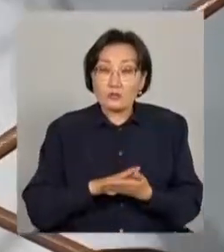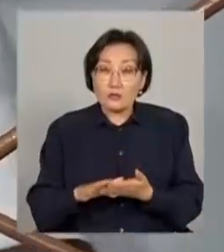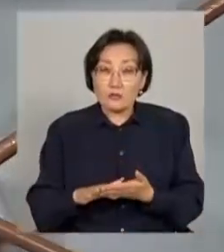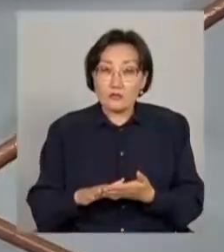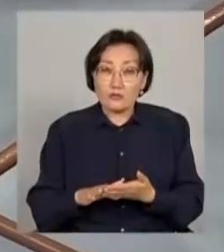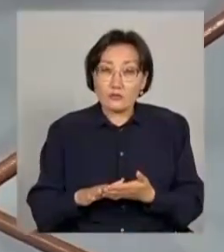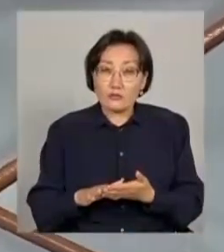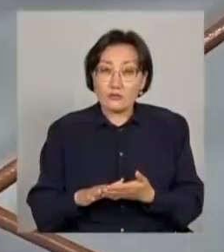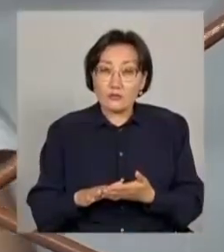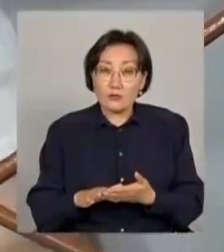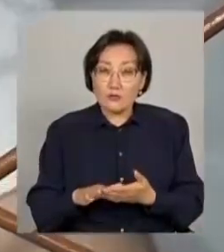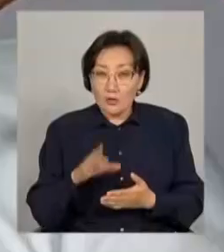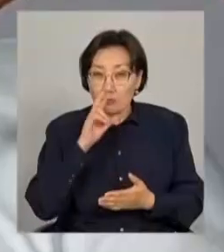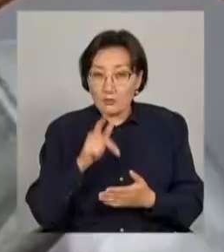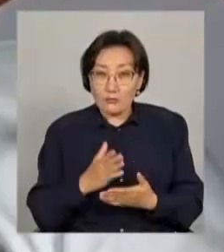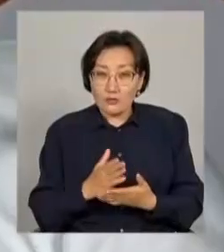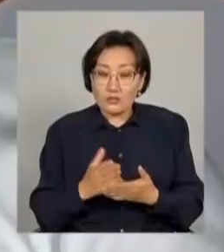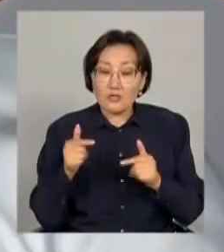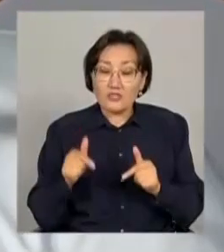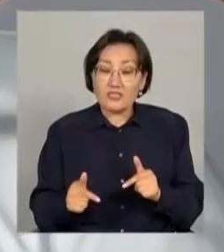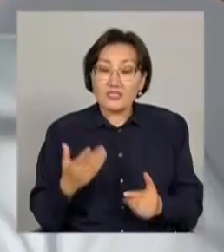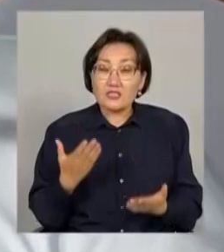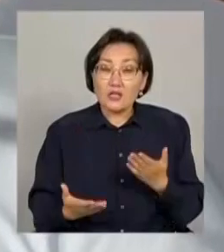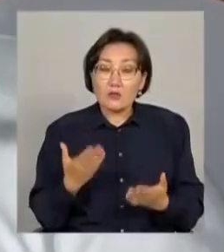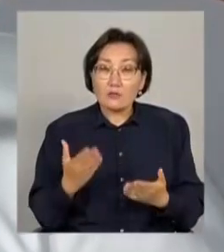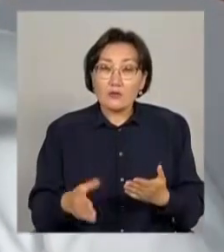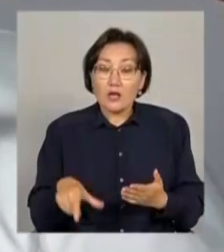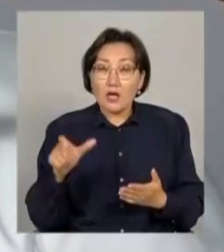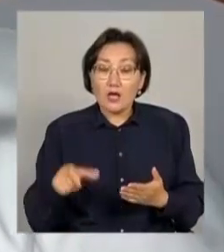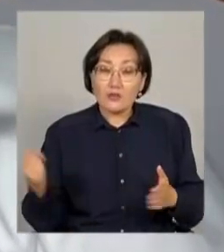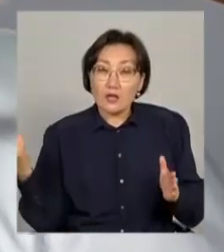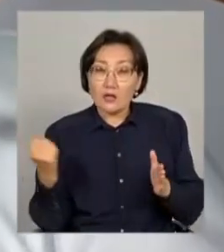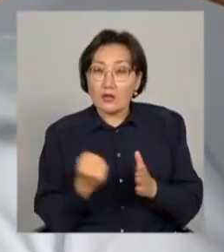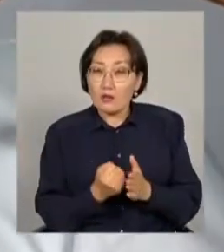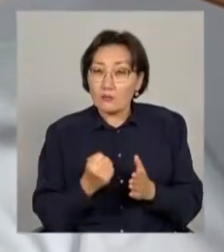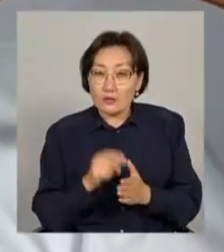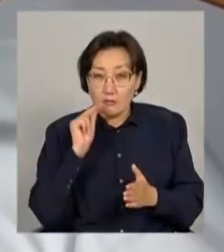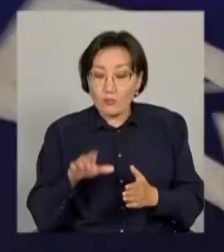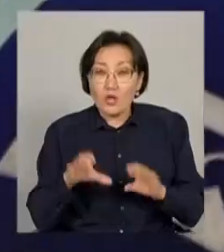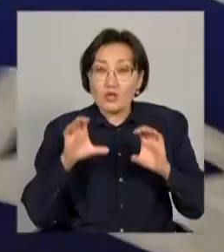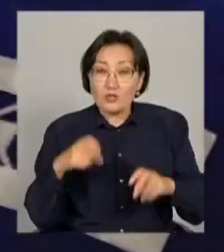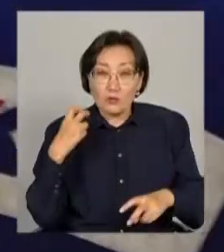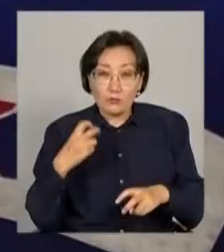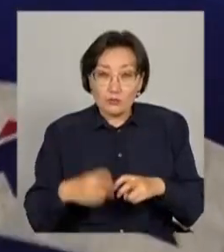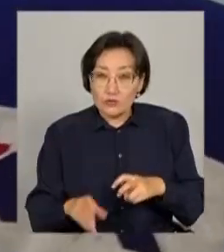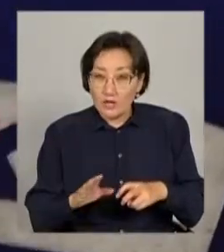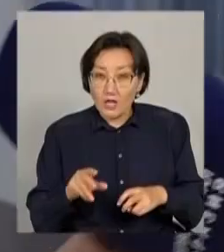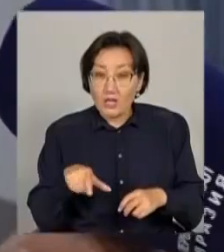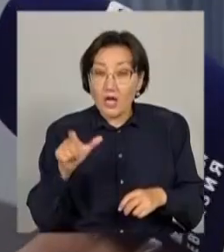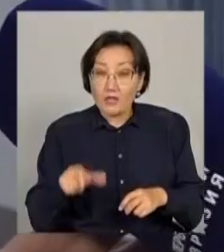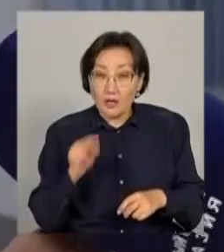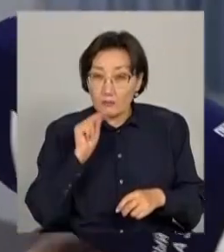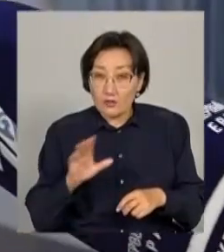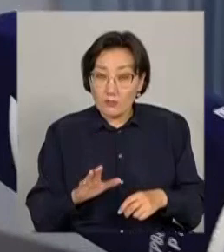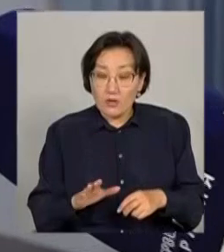бұрмалаушылық болып тұр деп есептеймін, басқа ештеңе айта алмаймын. Бұл жерде екі адам қаққан адамды айыптап тұрған жоқ, заң бұзып тұрған адамды айыптап тұрған жоқ. Операцияға міндетті түрде беремін,